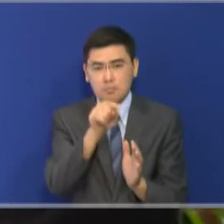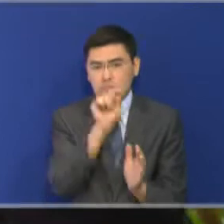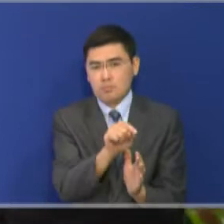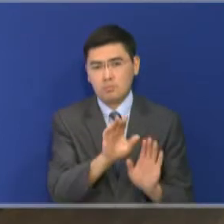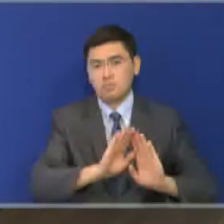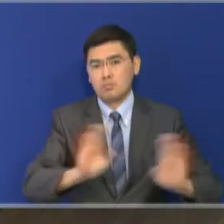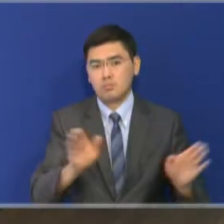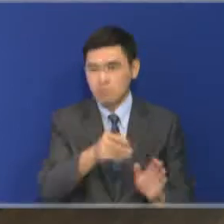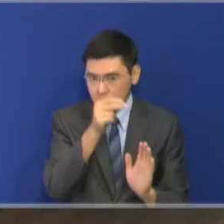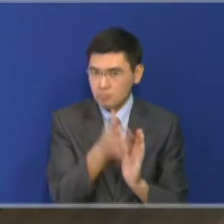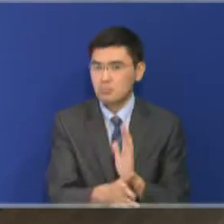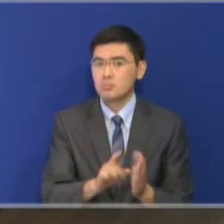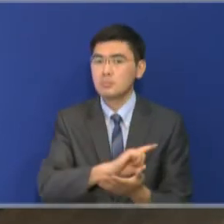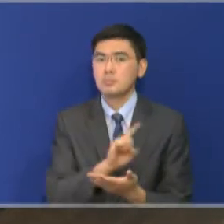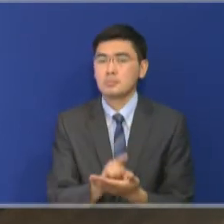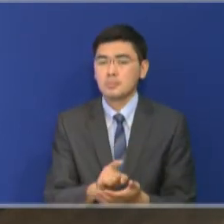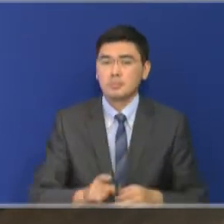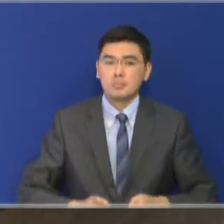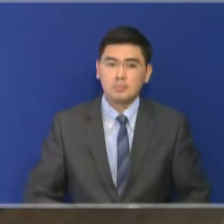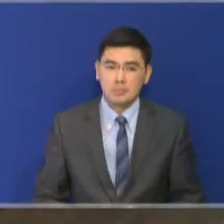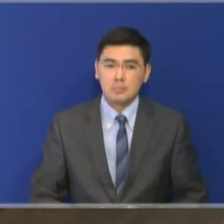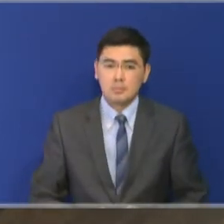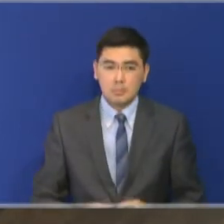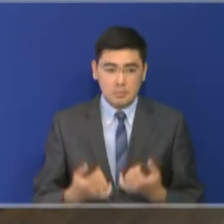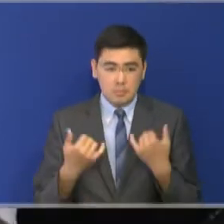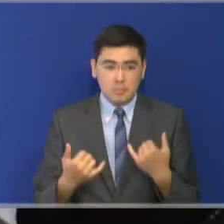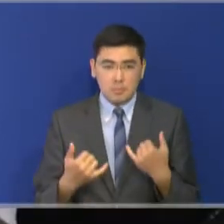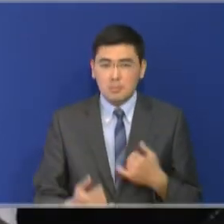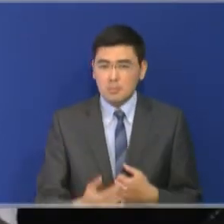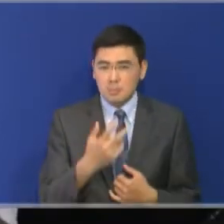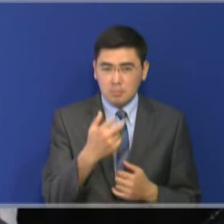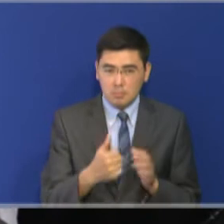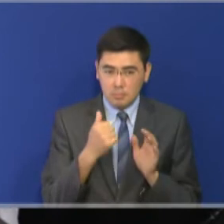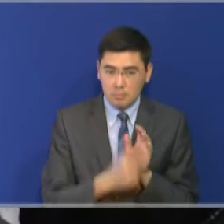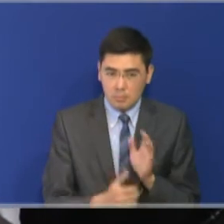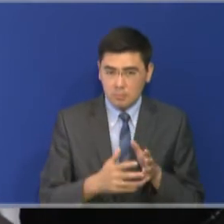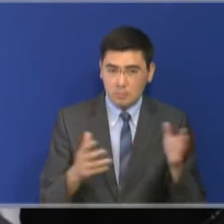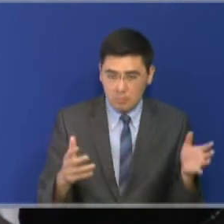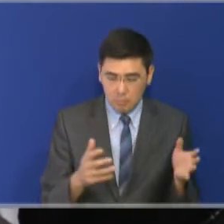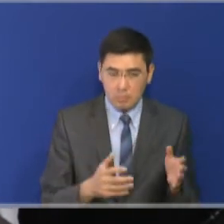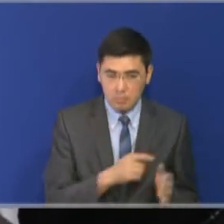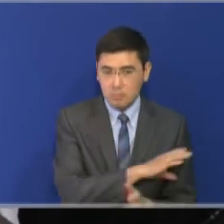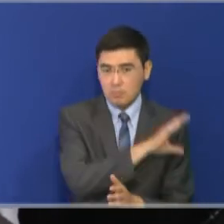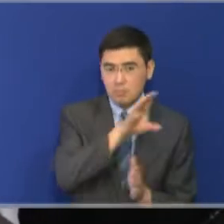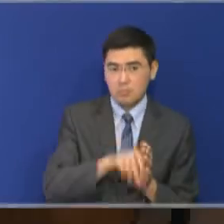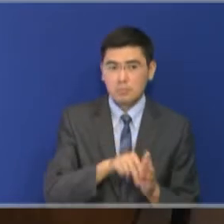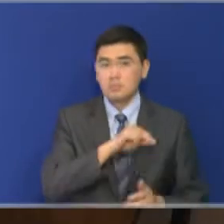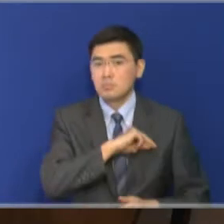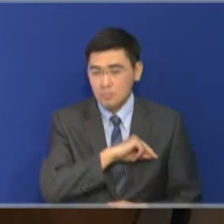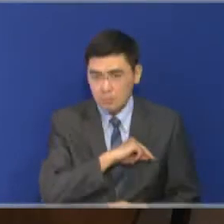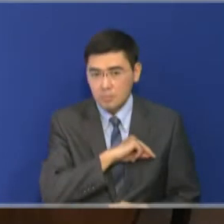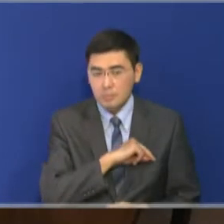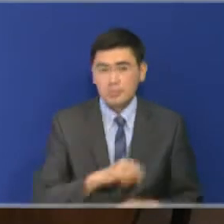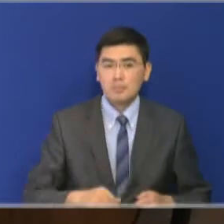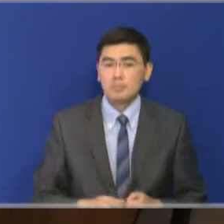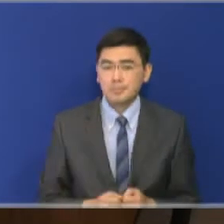жұмсалатын болады. Басқарма басшысының атап өткенінде, бүгінде бұл салада 360-қа жуық адам еңбек етеді. Жеке құрам мен